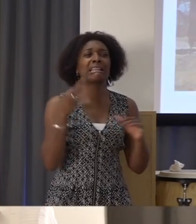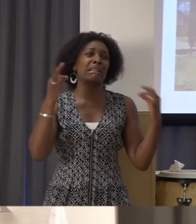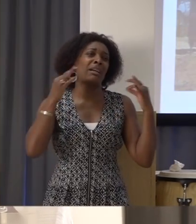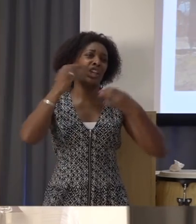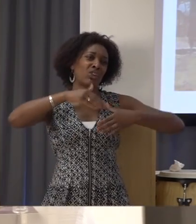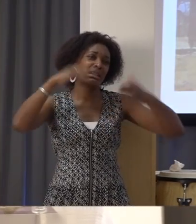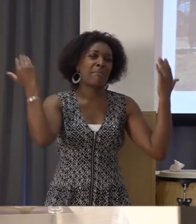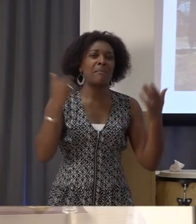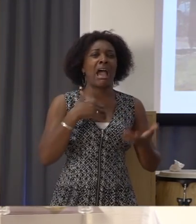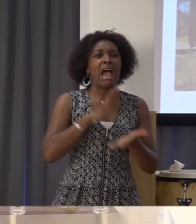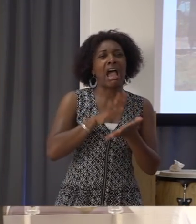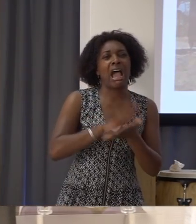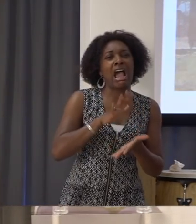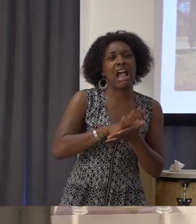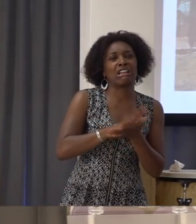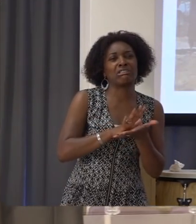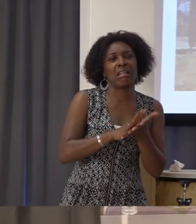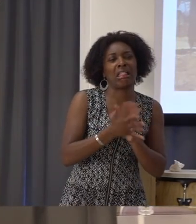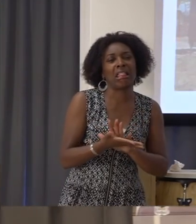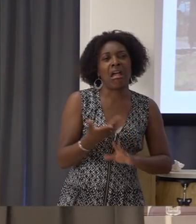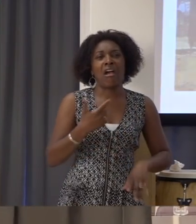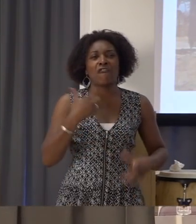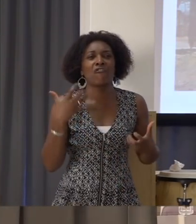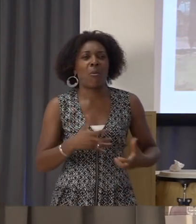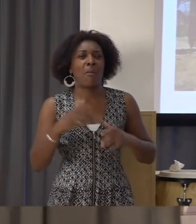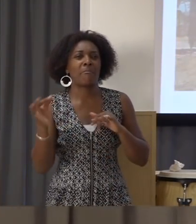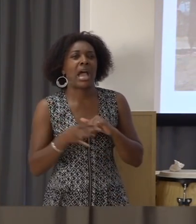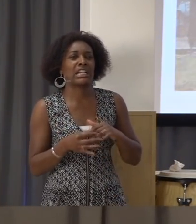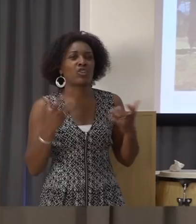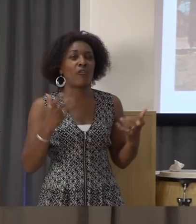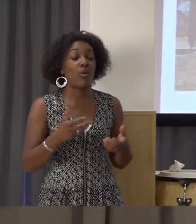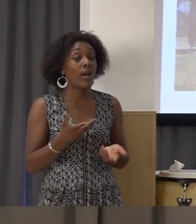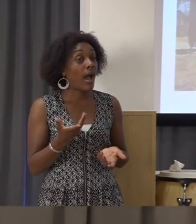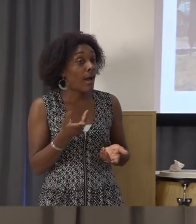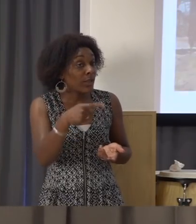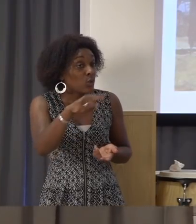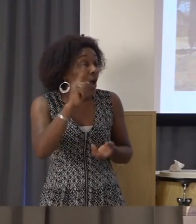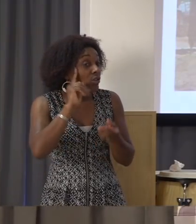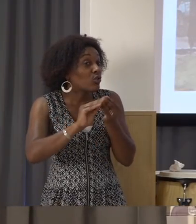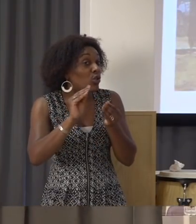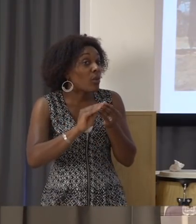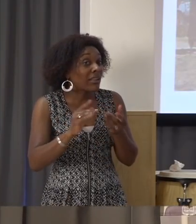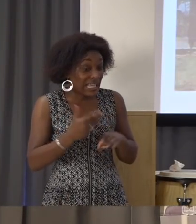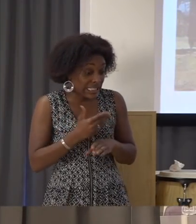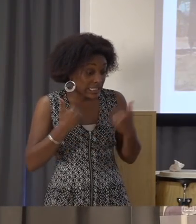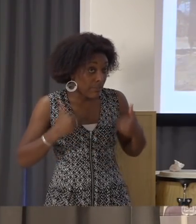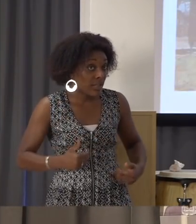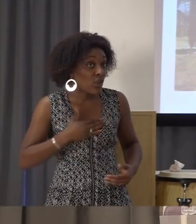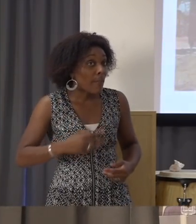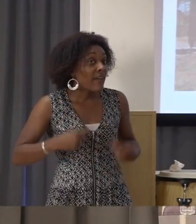temps passe, mais oui, il y a ci, mais oui, voilà. As-tu posé la question, mais qu'est-ce qui ne va pas dans ma